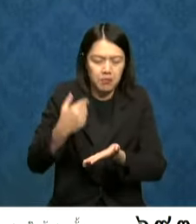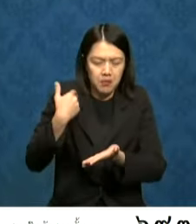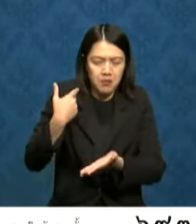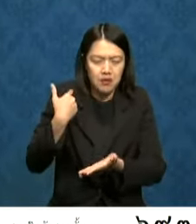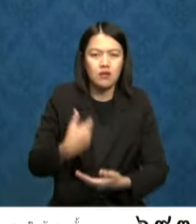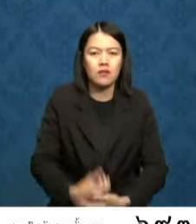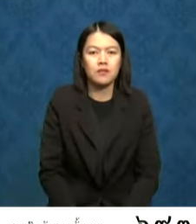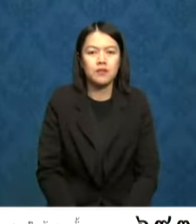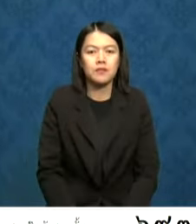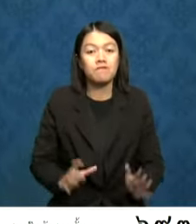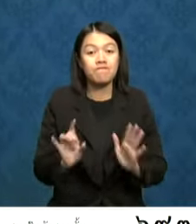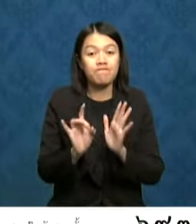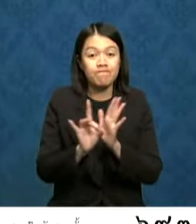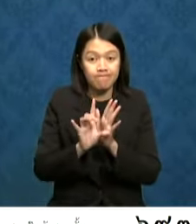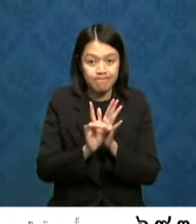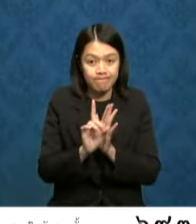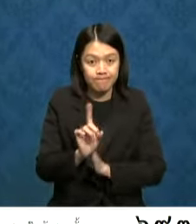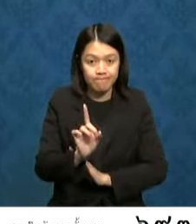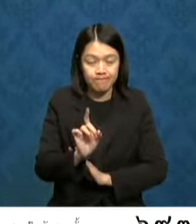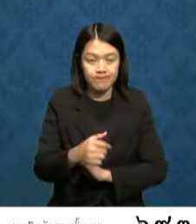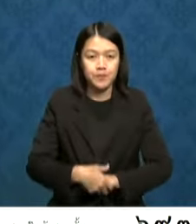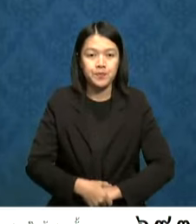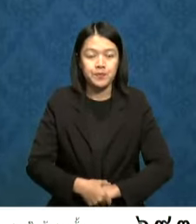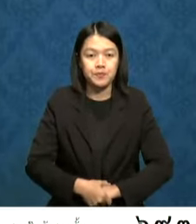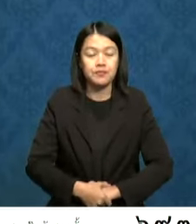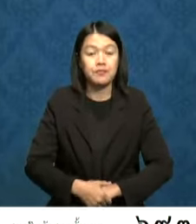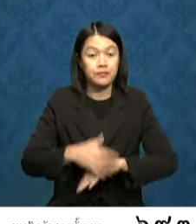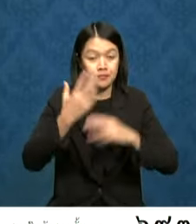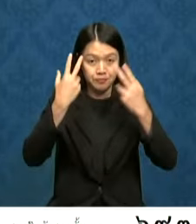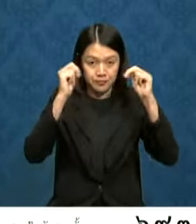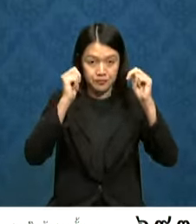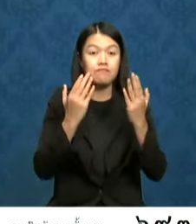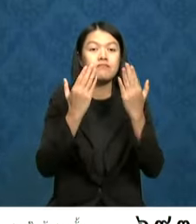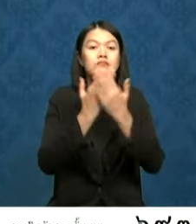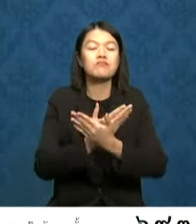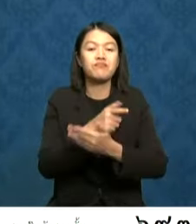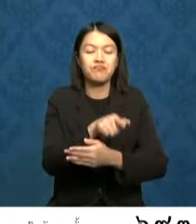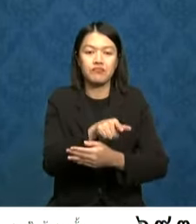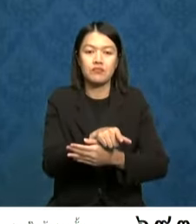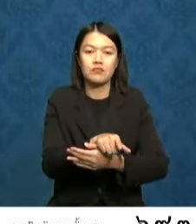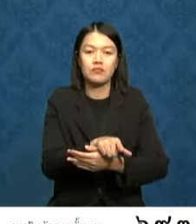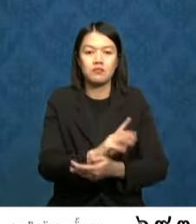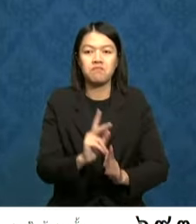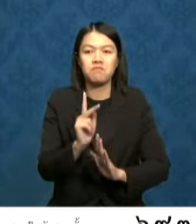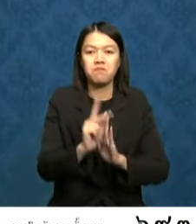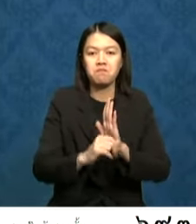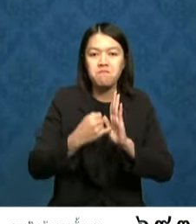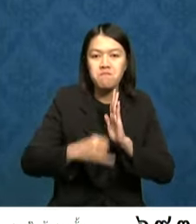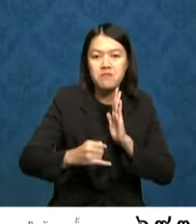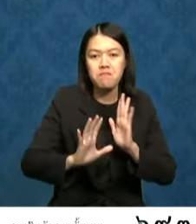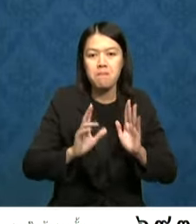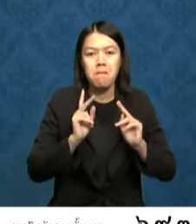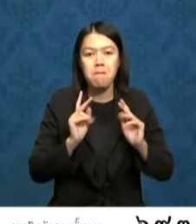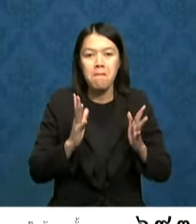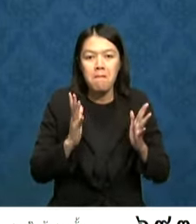สนองแล้วสุดท้ายเป็นไงล่ะคะพอเปลี่ยนนายกปุ๊บทีนี้ไม่มีใครกล้าทำเสี่ยงกฎหมายผิดกฎหมายอีกแล้วอ่ะ